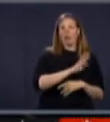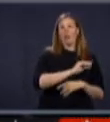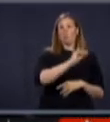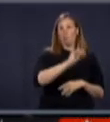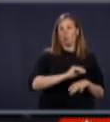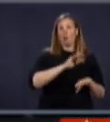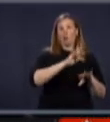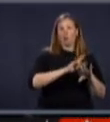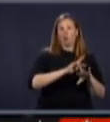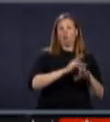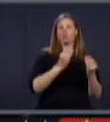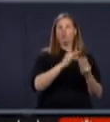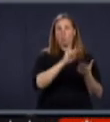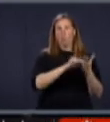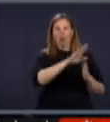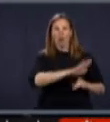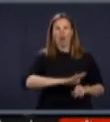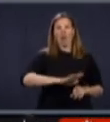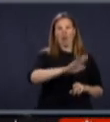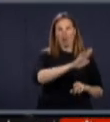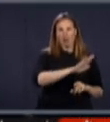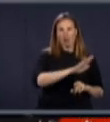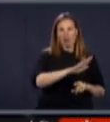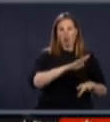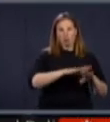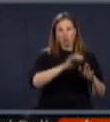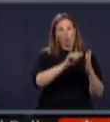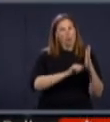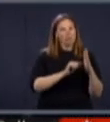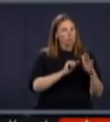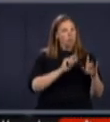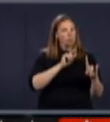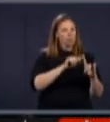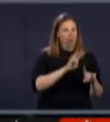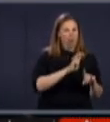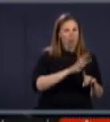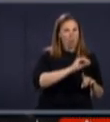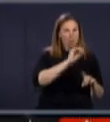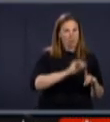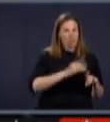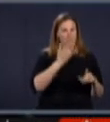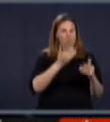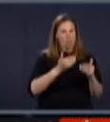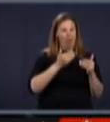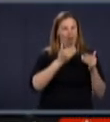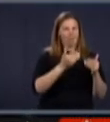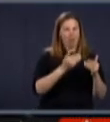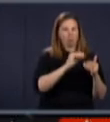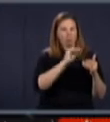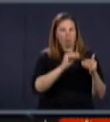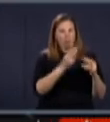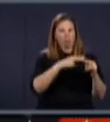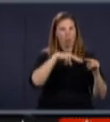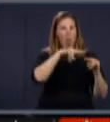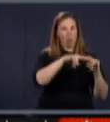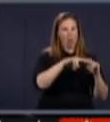la grande région de Montréal au niveau des chirurgies et on voudrait aller plus loin. Alors, on est en train